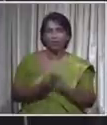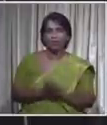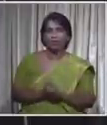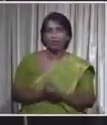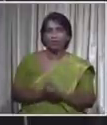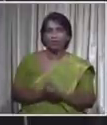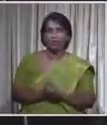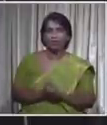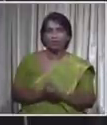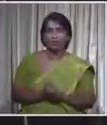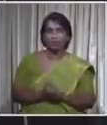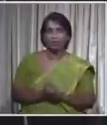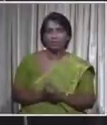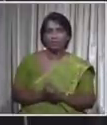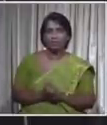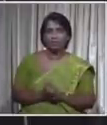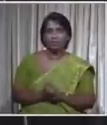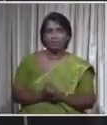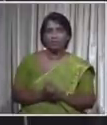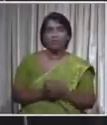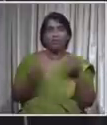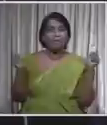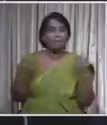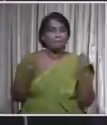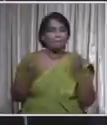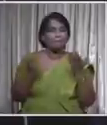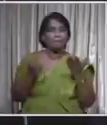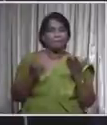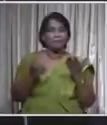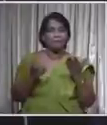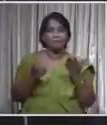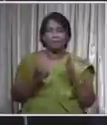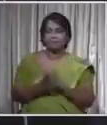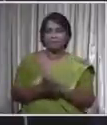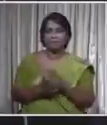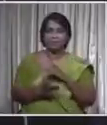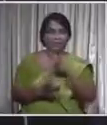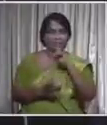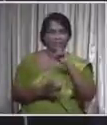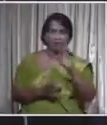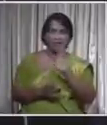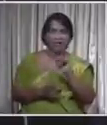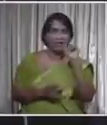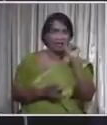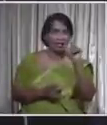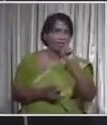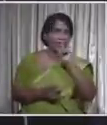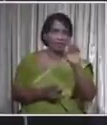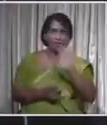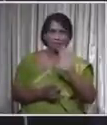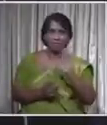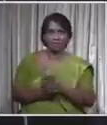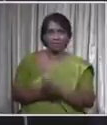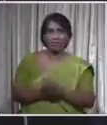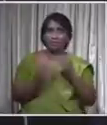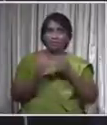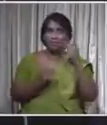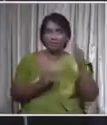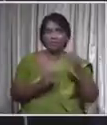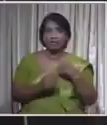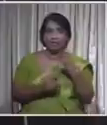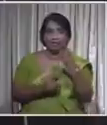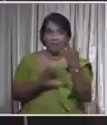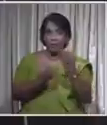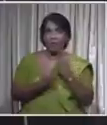එහෙම වුන් තමයි මෙහි ඉන්නේ මුන් බයයි නම මන් නම් කියන්න යන්නේ නැහැ නම් කියන්නත් එපා අනාගතේදී මට ඕන වෙනවා